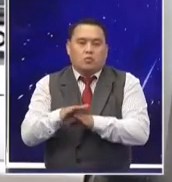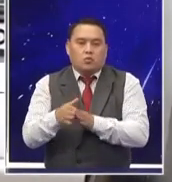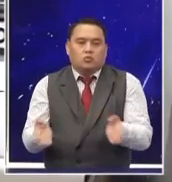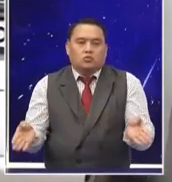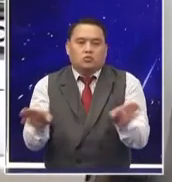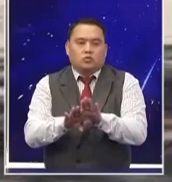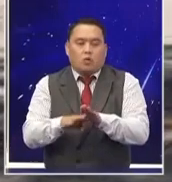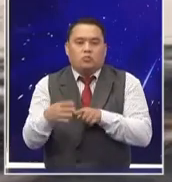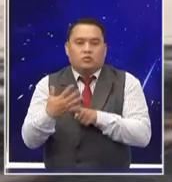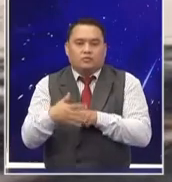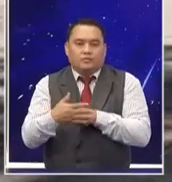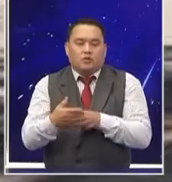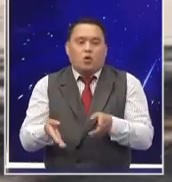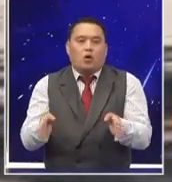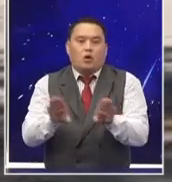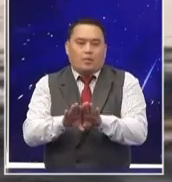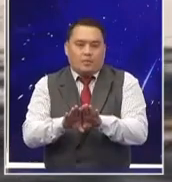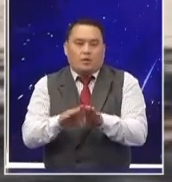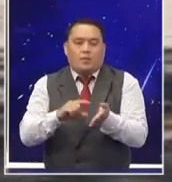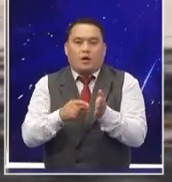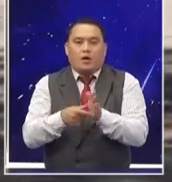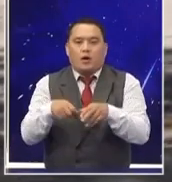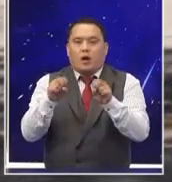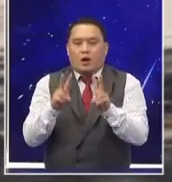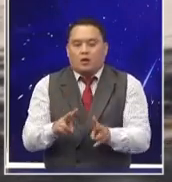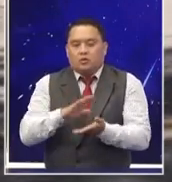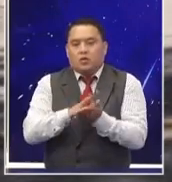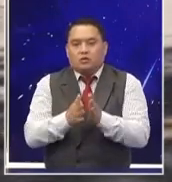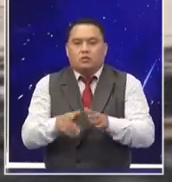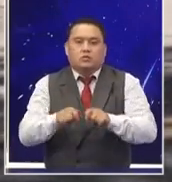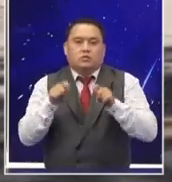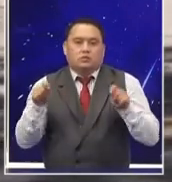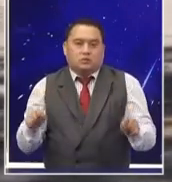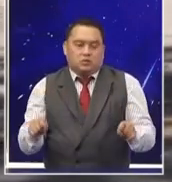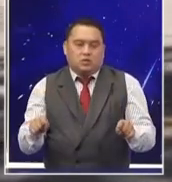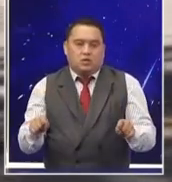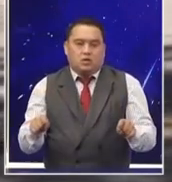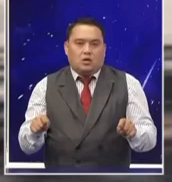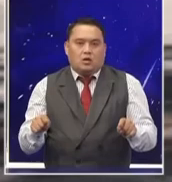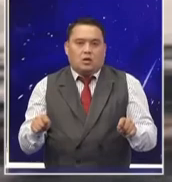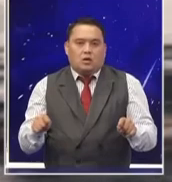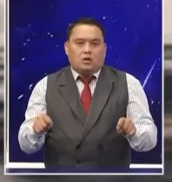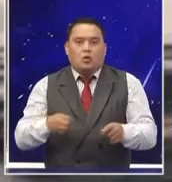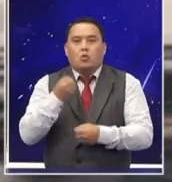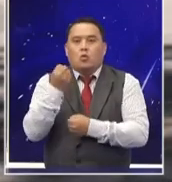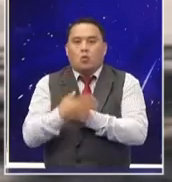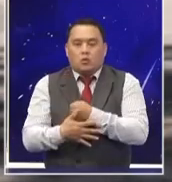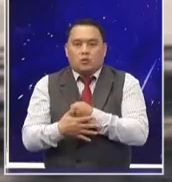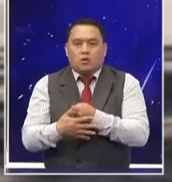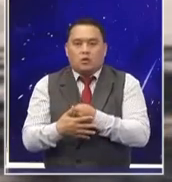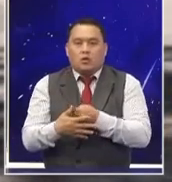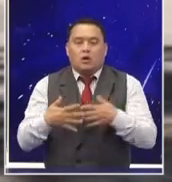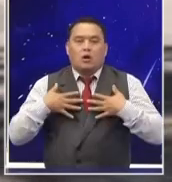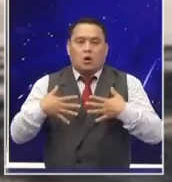өшіріп, провизорный бөлімін ашуға жақсы жағдай жасалынып тұр. Ол жерде жаңағы орталық оттегі де